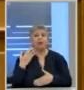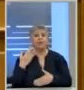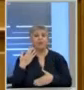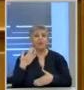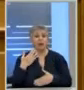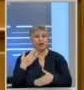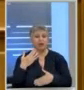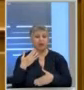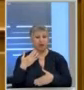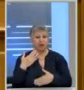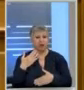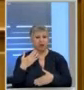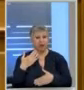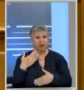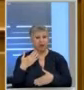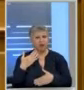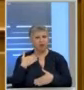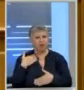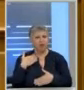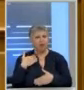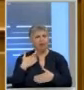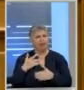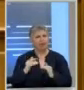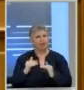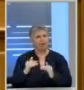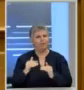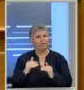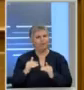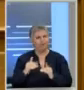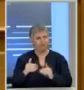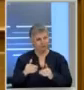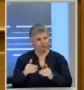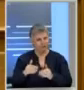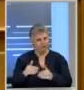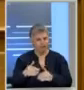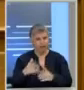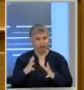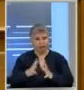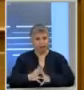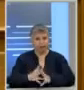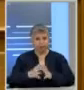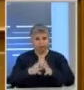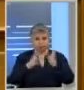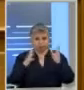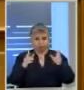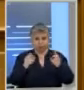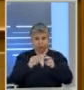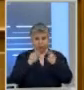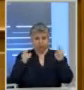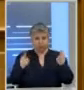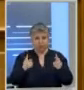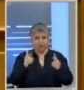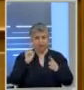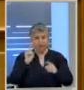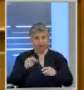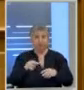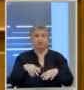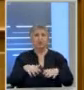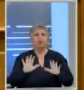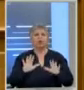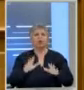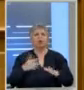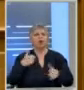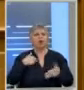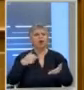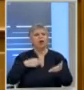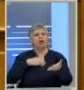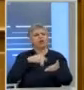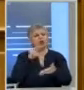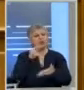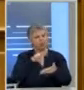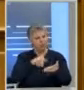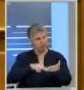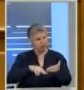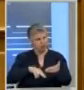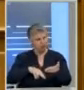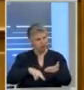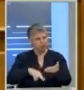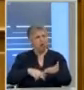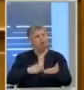Θεοδωράκης, αλλά θα σας τα διαβάσω, κύριε Τσίπρα. Θα σας τα διαβάσω για να τα ακούσετε, αν και τα γνωρίζετε πολύ